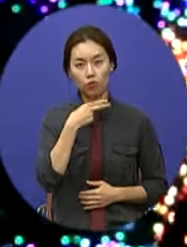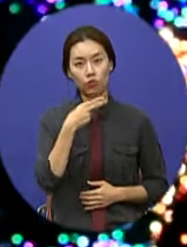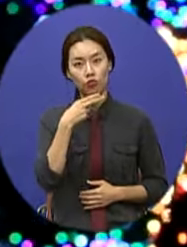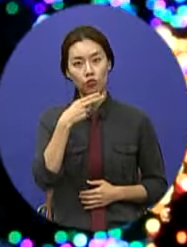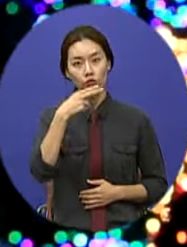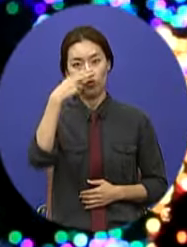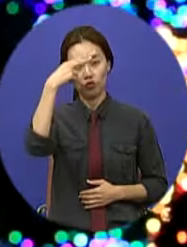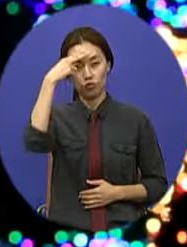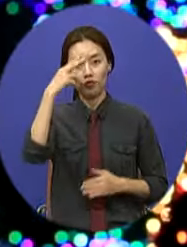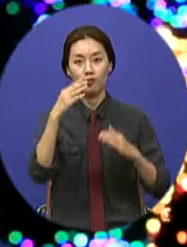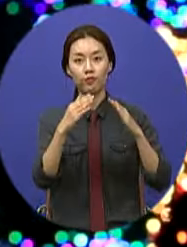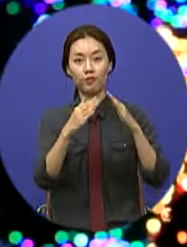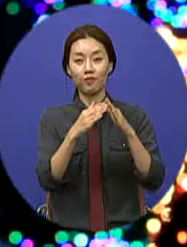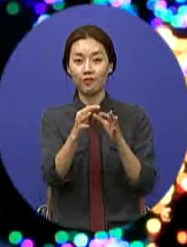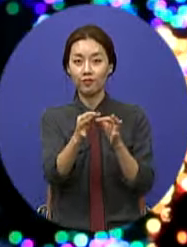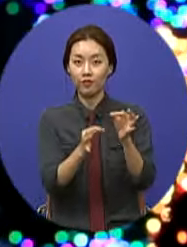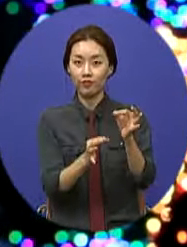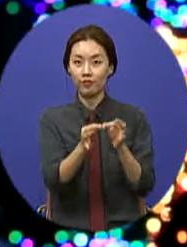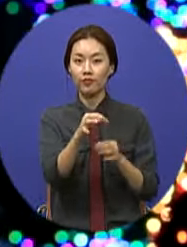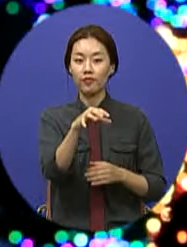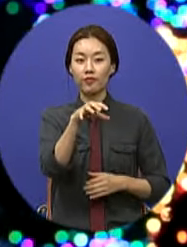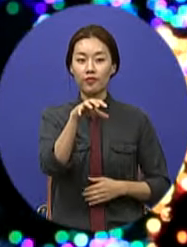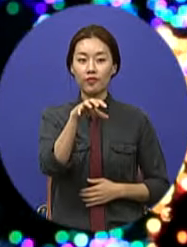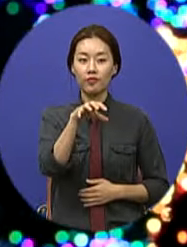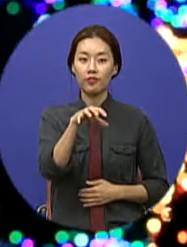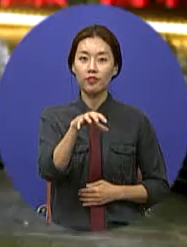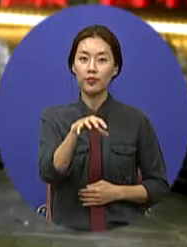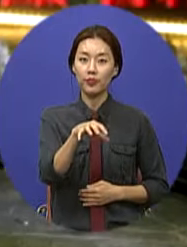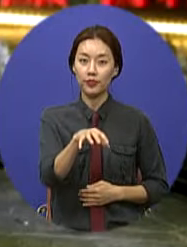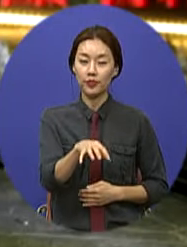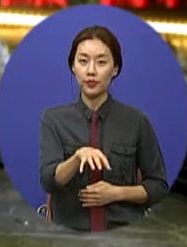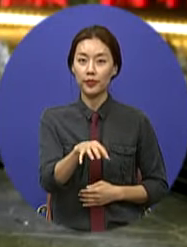없는 주막에